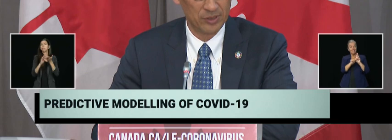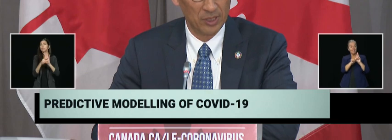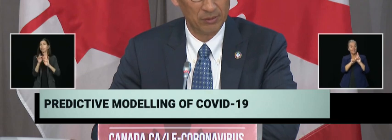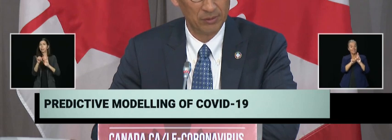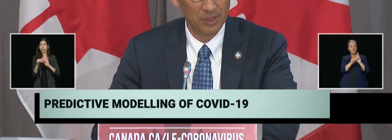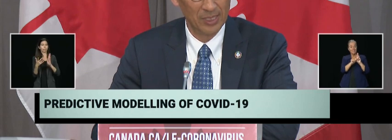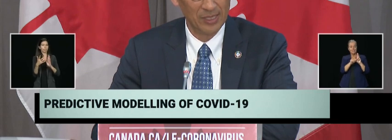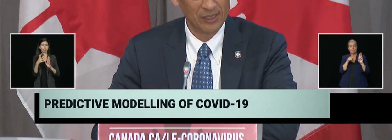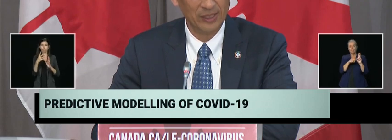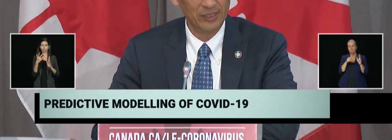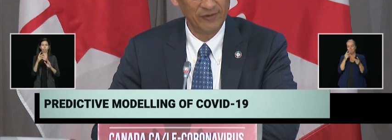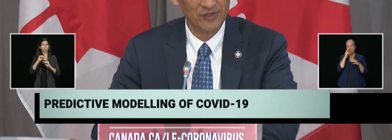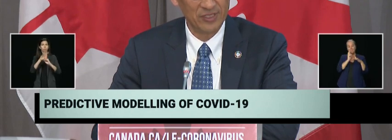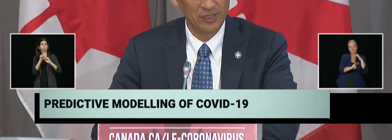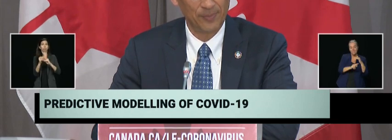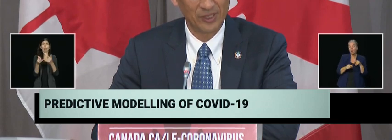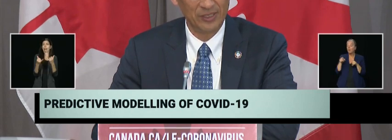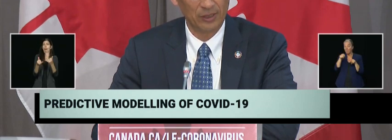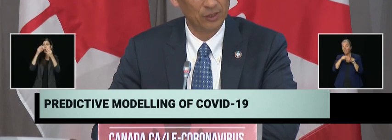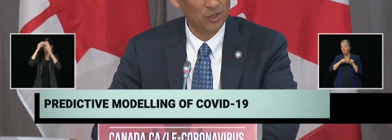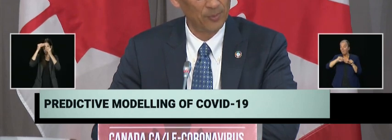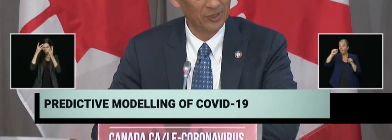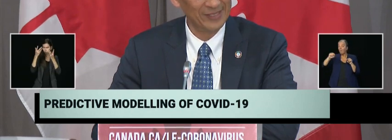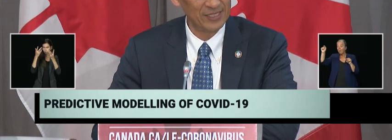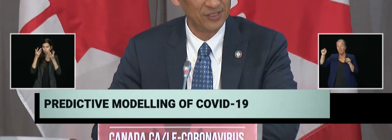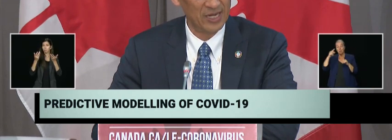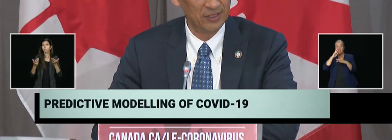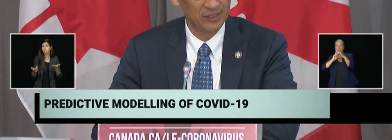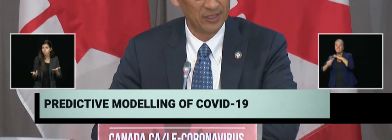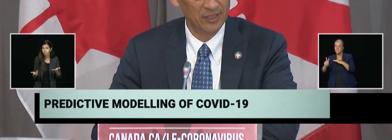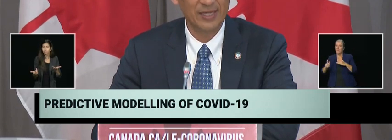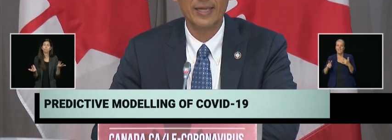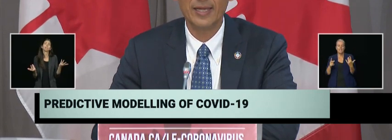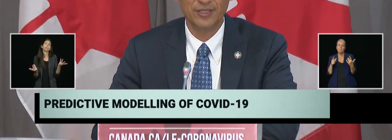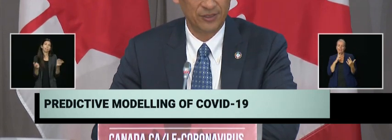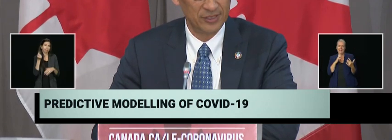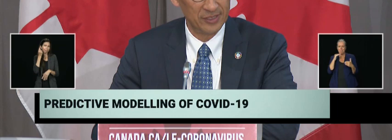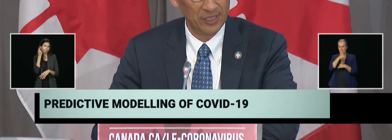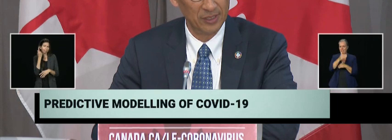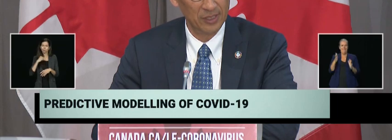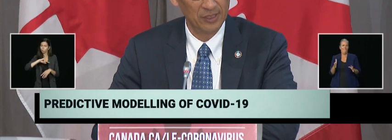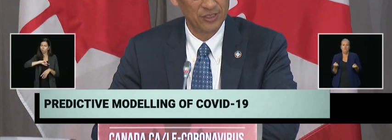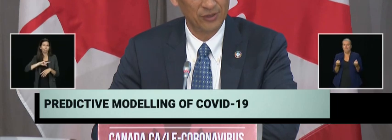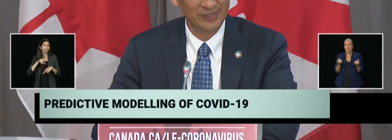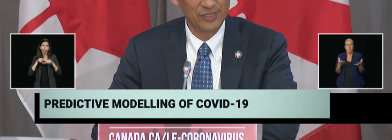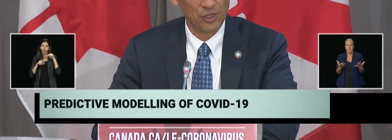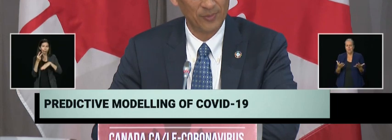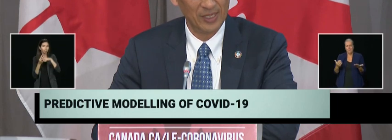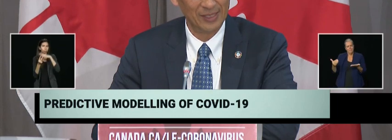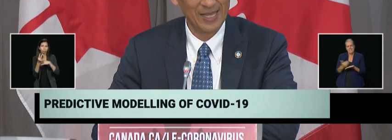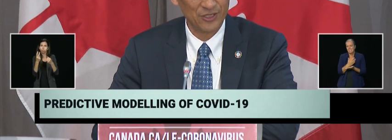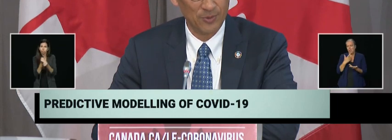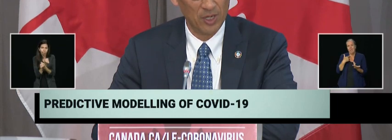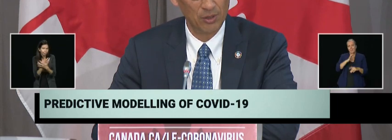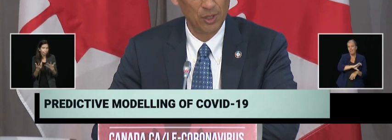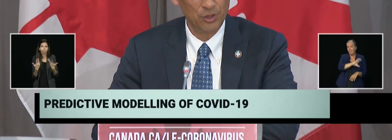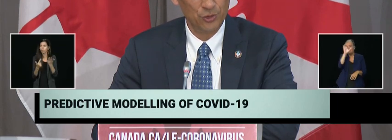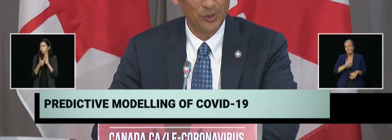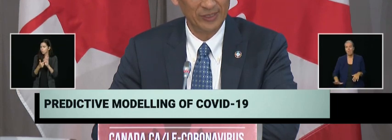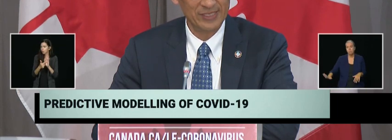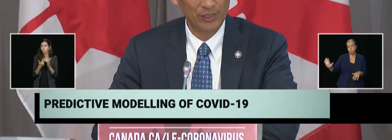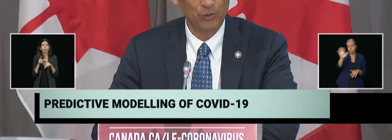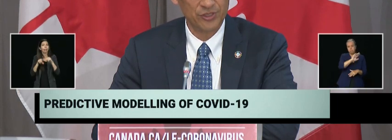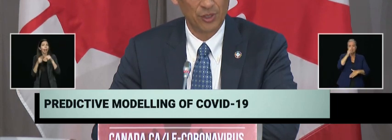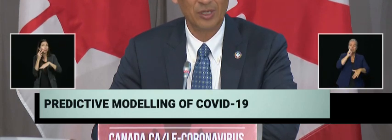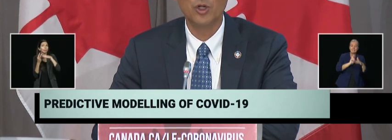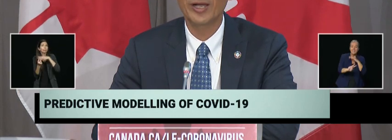importantes car il est difficile de prédire le nombre national de cas et de décès qui sont désormais largement